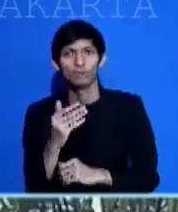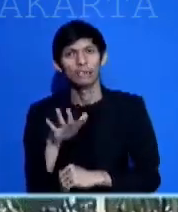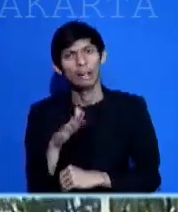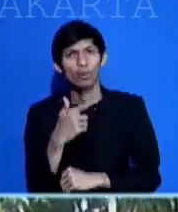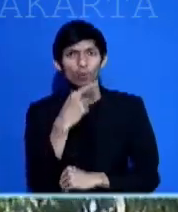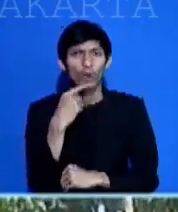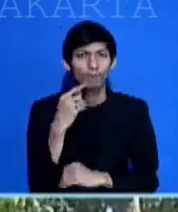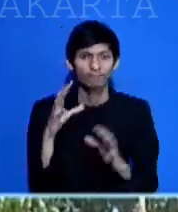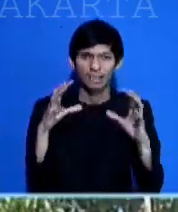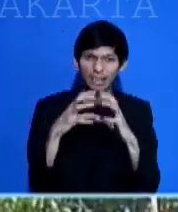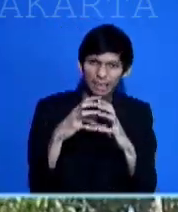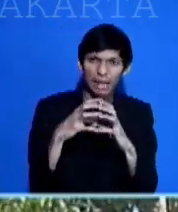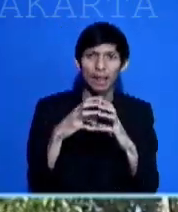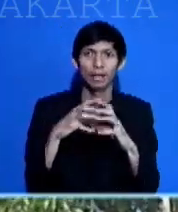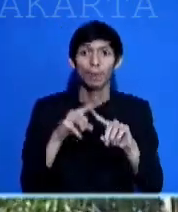uran